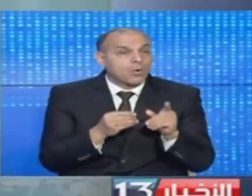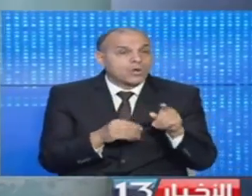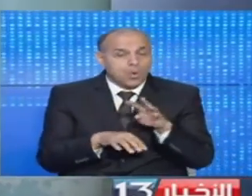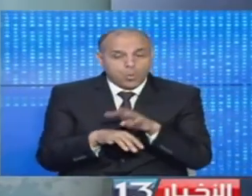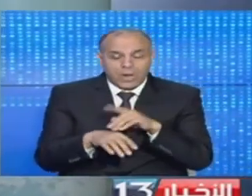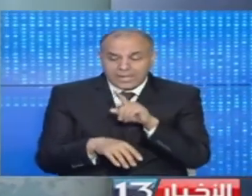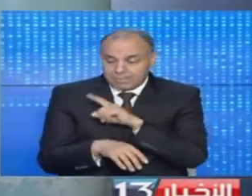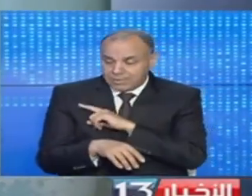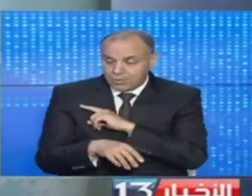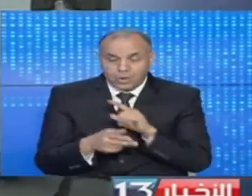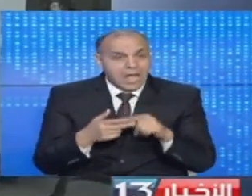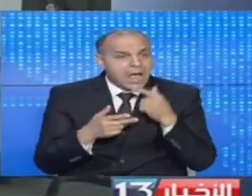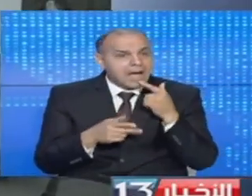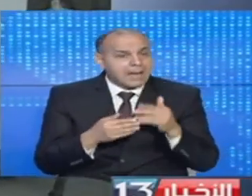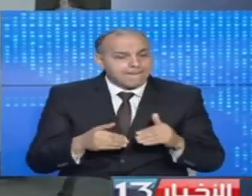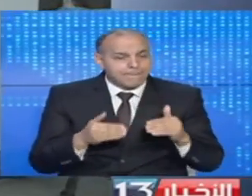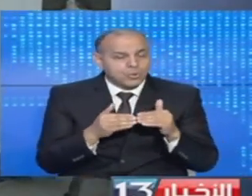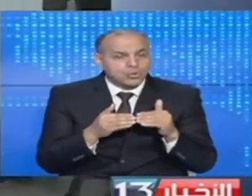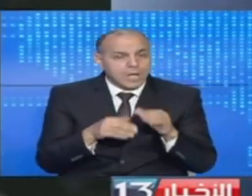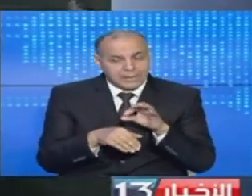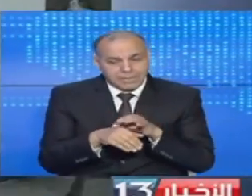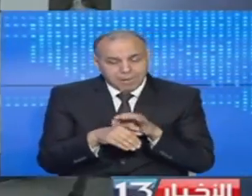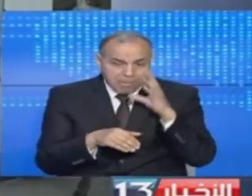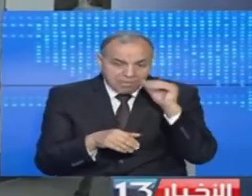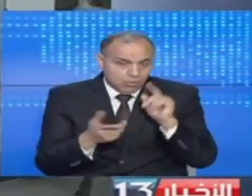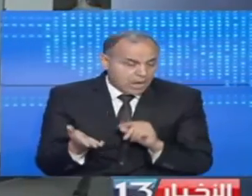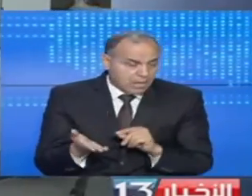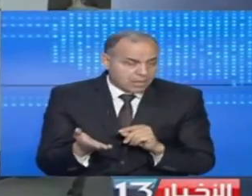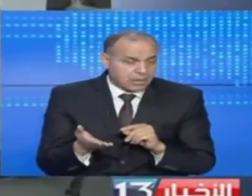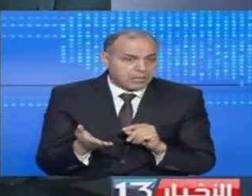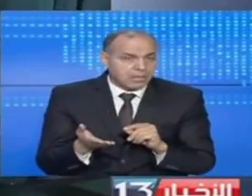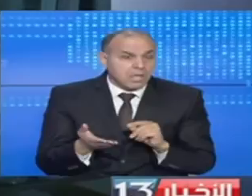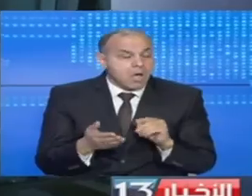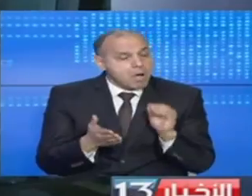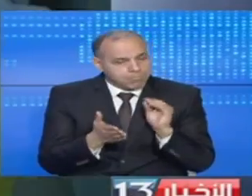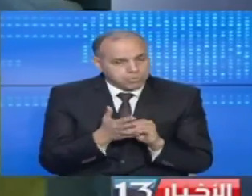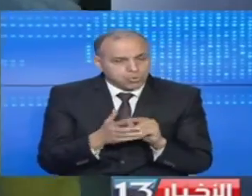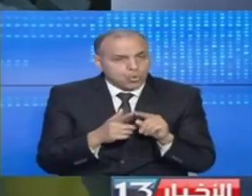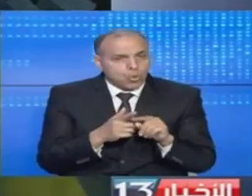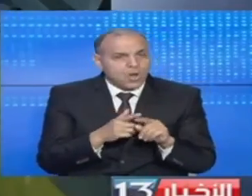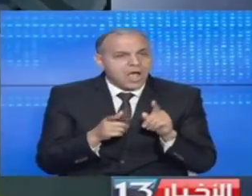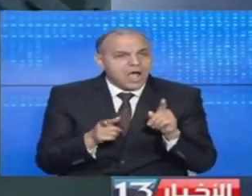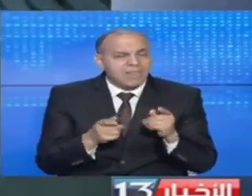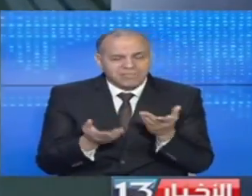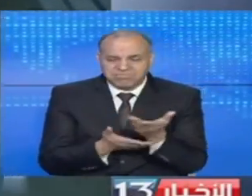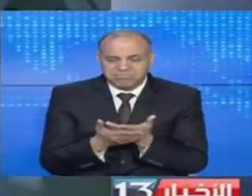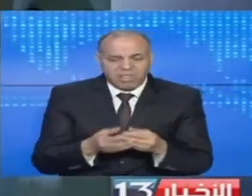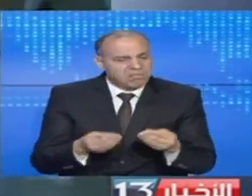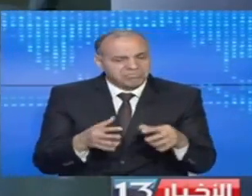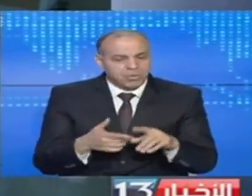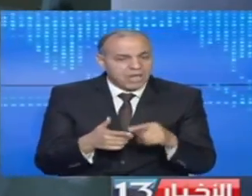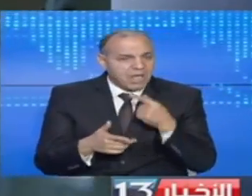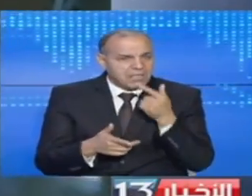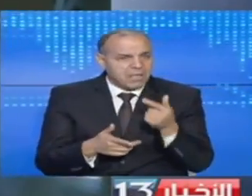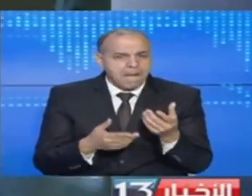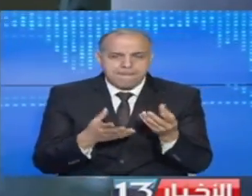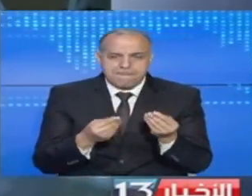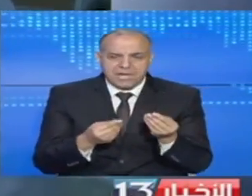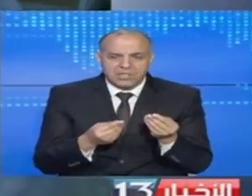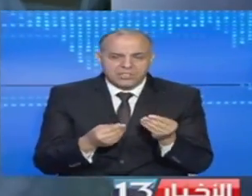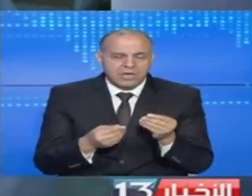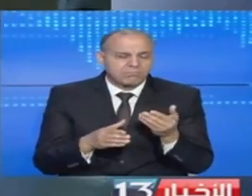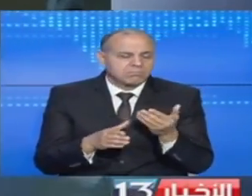ولايه مدينه على مستوى لا تبدا المختصين اضافه الى تردي الخدمات في عدد من